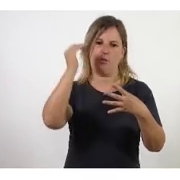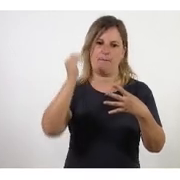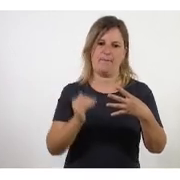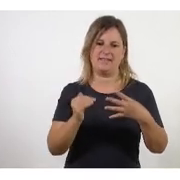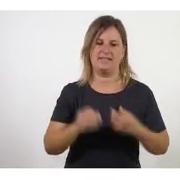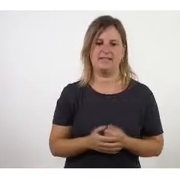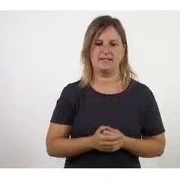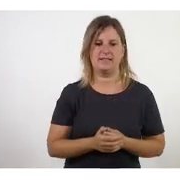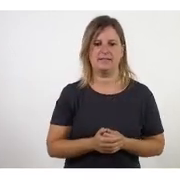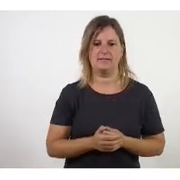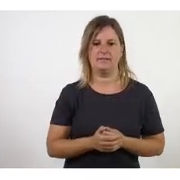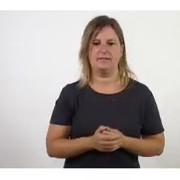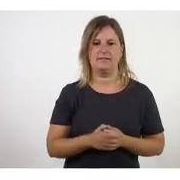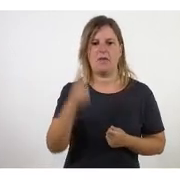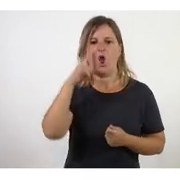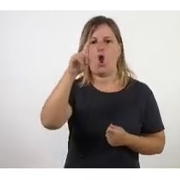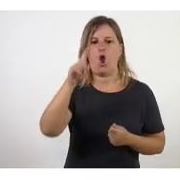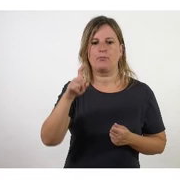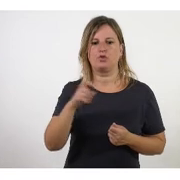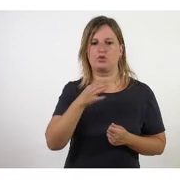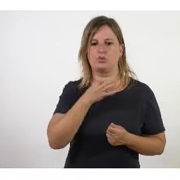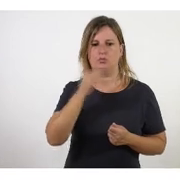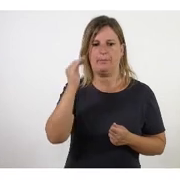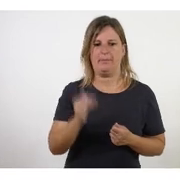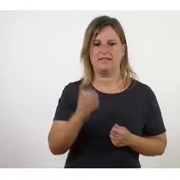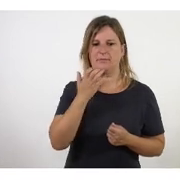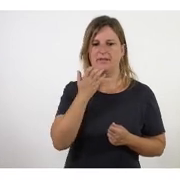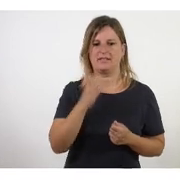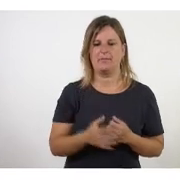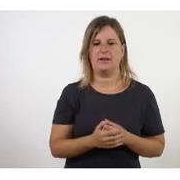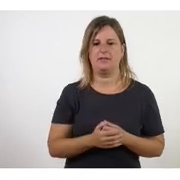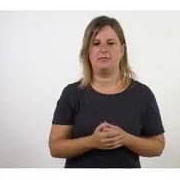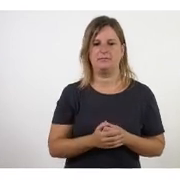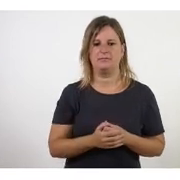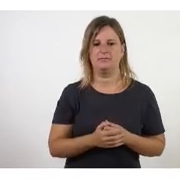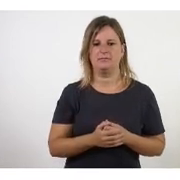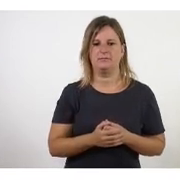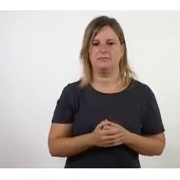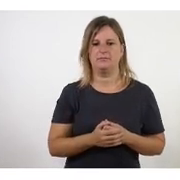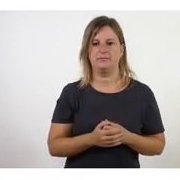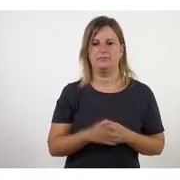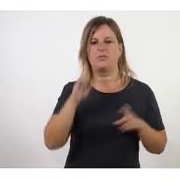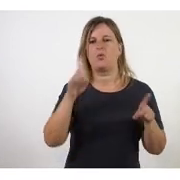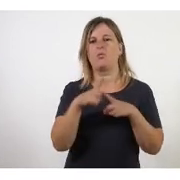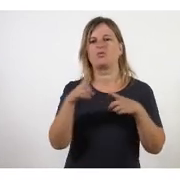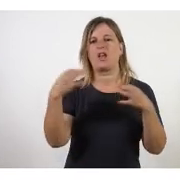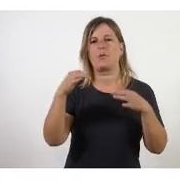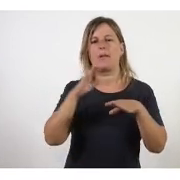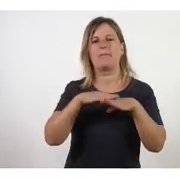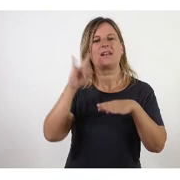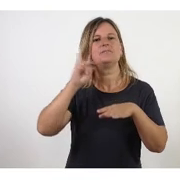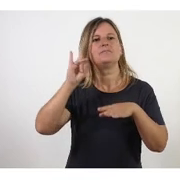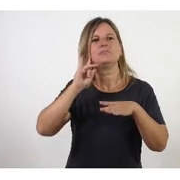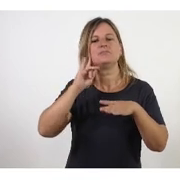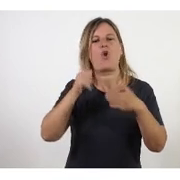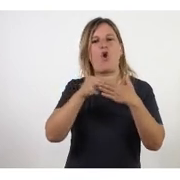doneu a opcions i la baixeu de volum. La música normalment la fem servir de fons a les nostres creacions.